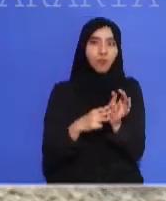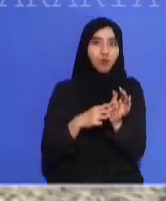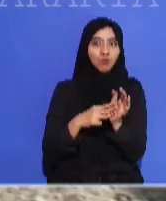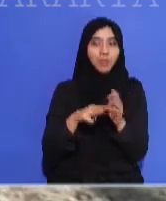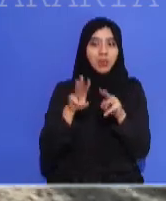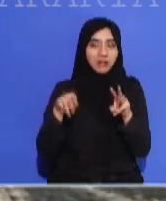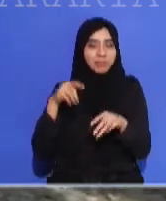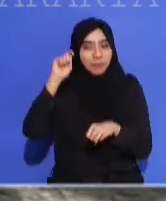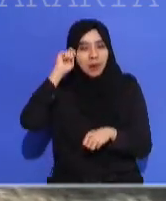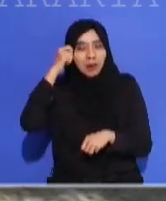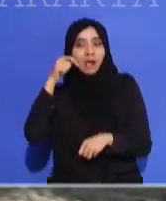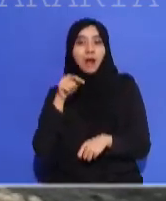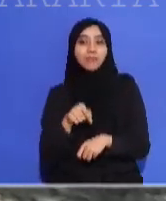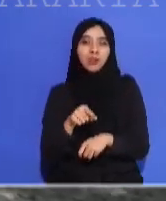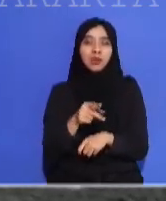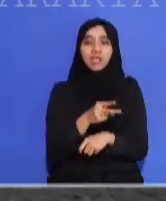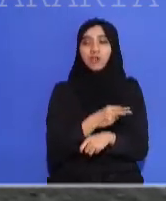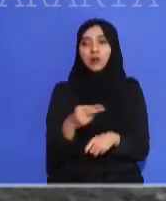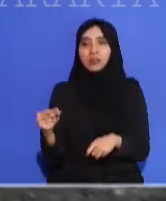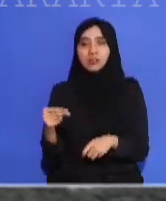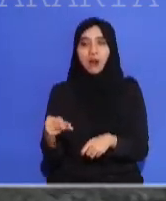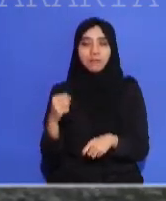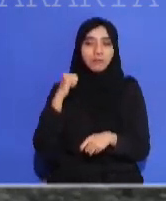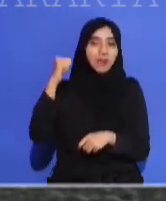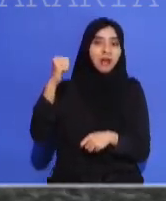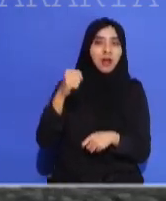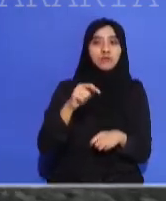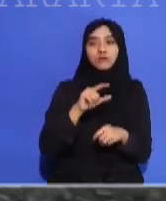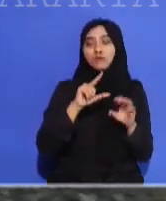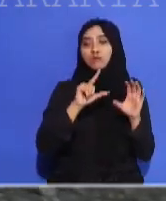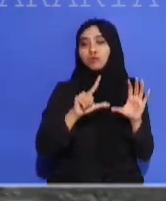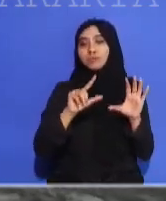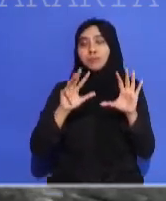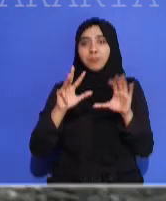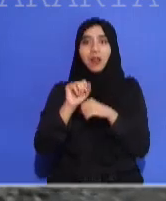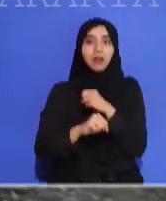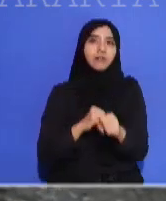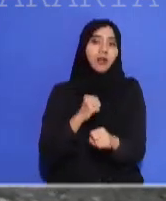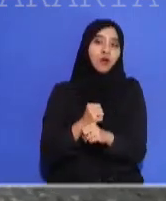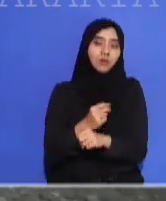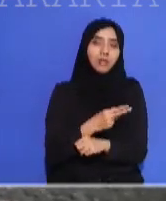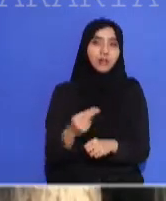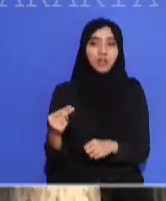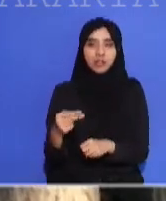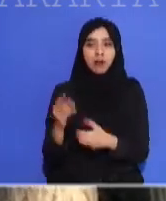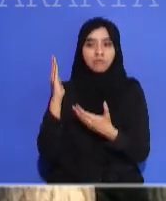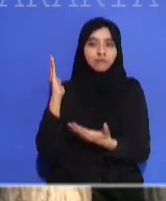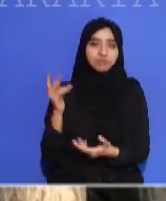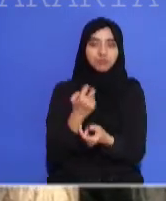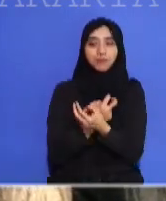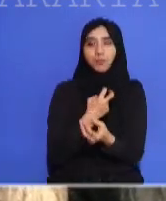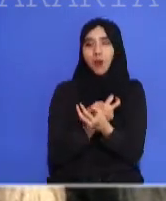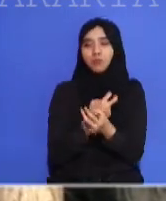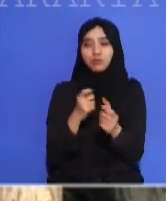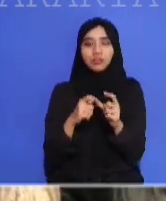pengetan dinten ambal warsanipun kamardikan ingkang kaping 79 Republik Indonesia menika, monumen Sanon ugi